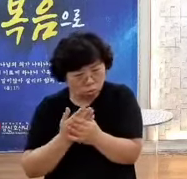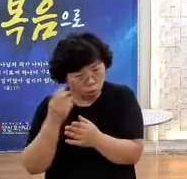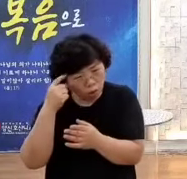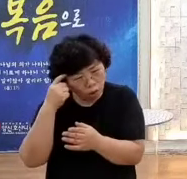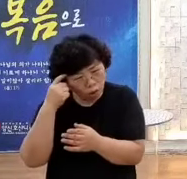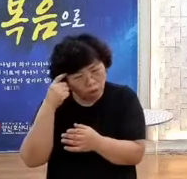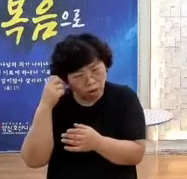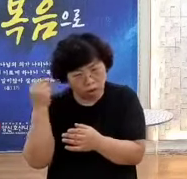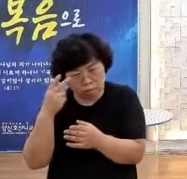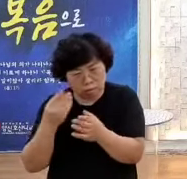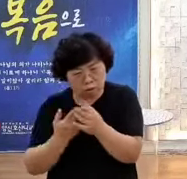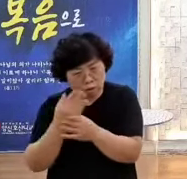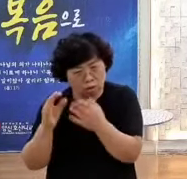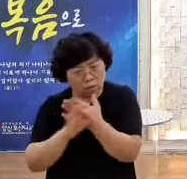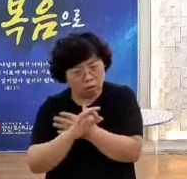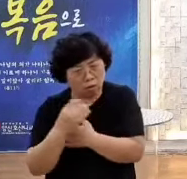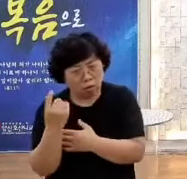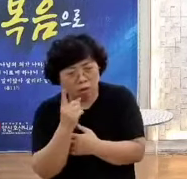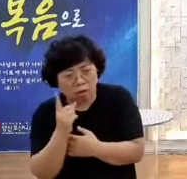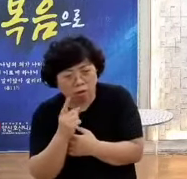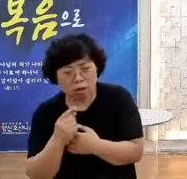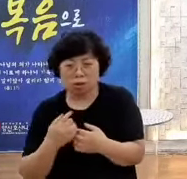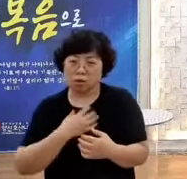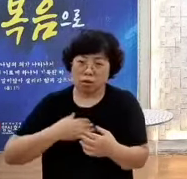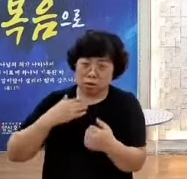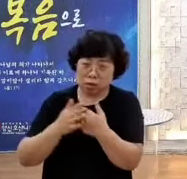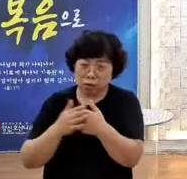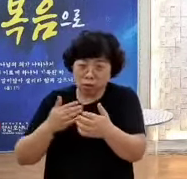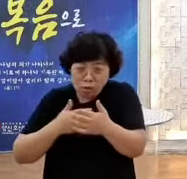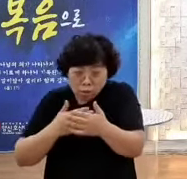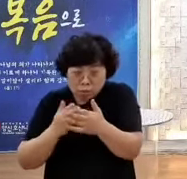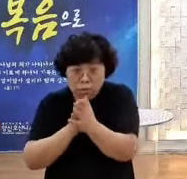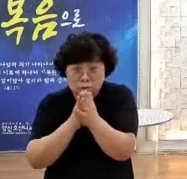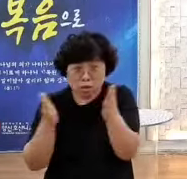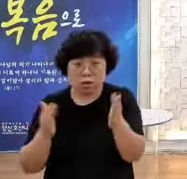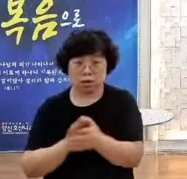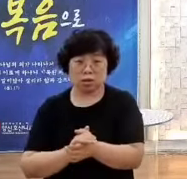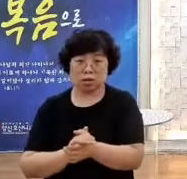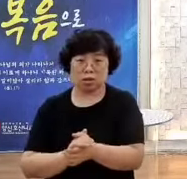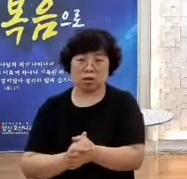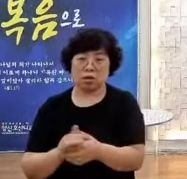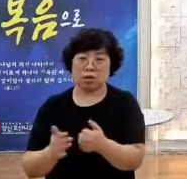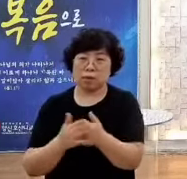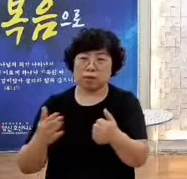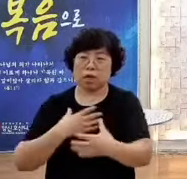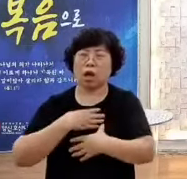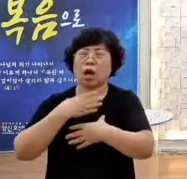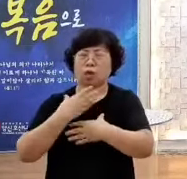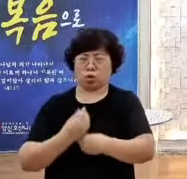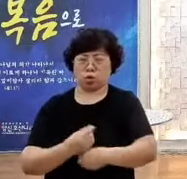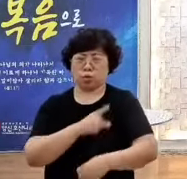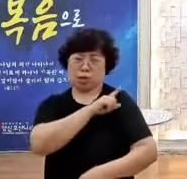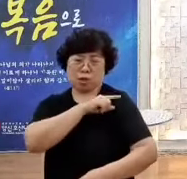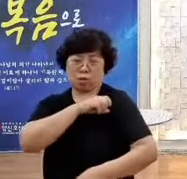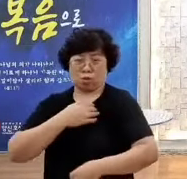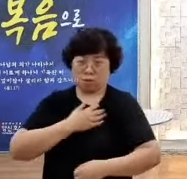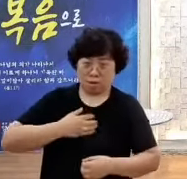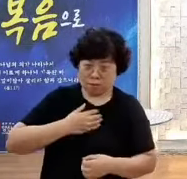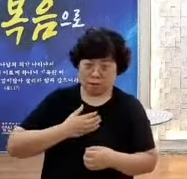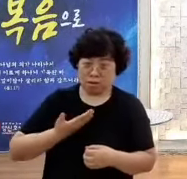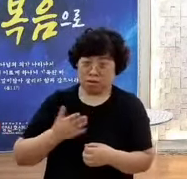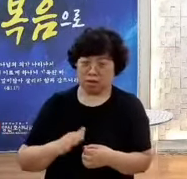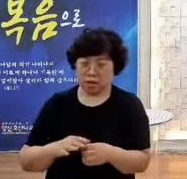우리에게 있다는 거예요. 그러니까 안도감이 있을 때가 최고의 행복이라면 우리에게 자꾸 불안감이 엄습할 때가